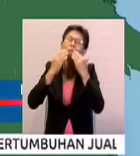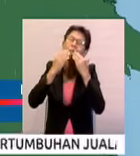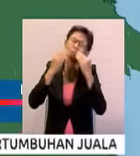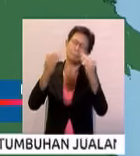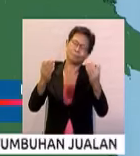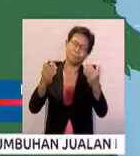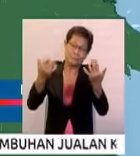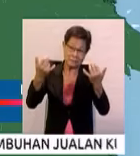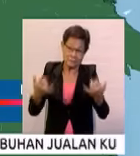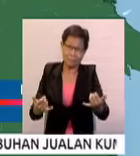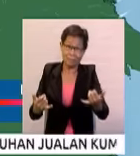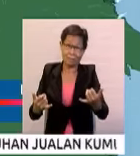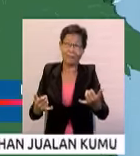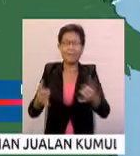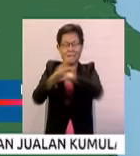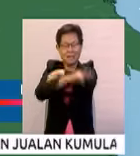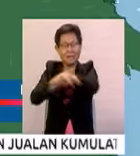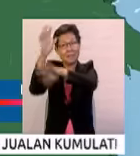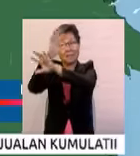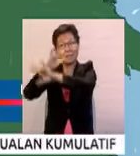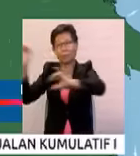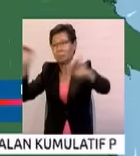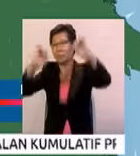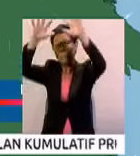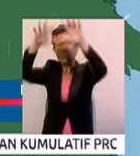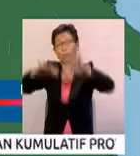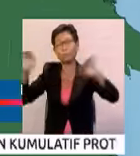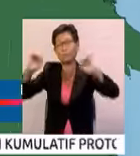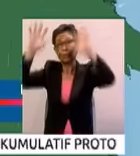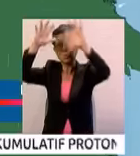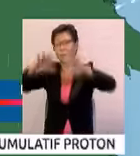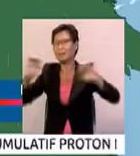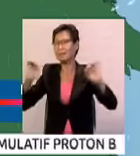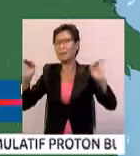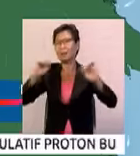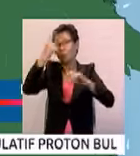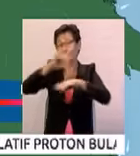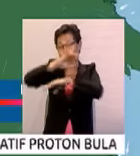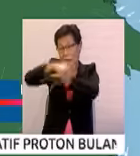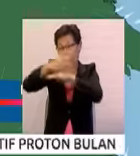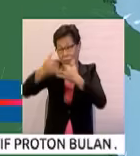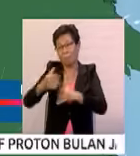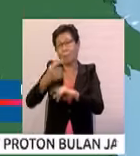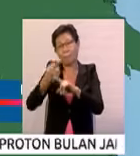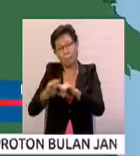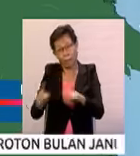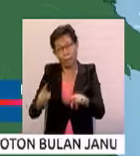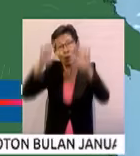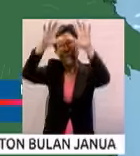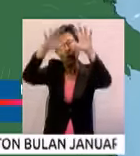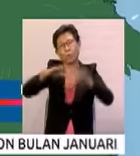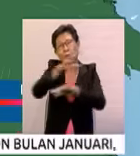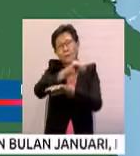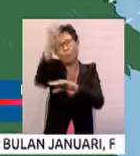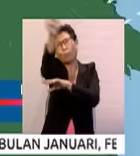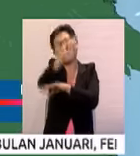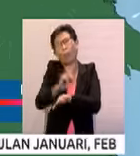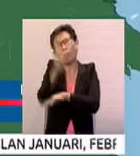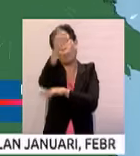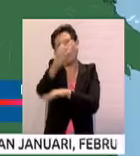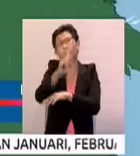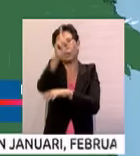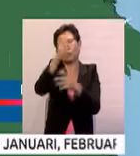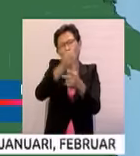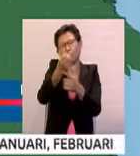alhamdulillah, pada ketika ini bagi negeri Sarawak tiada hujan yang dicerap untuk malam ini. Namun, hujan dan juga ribut petir di